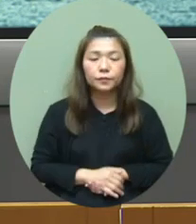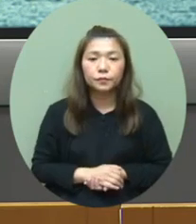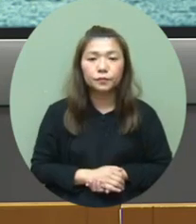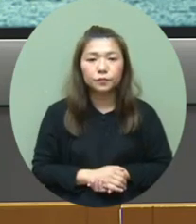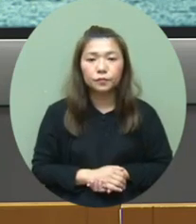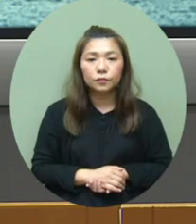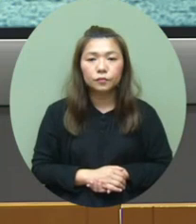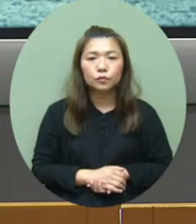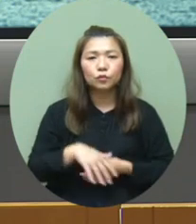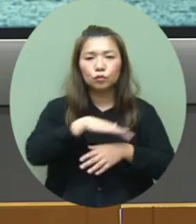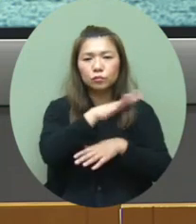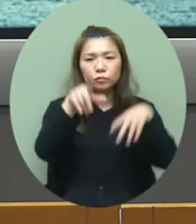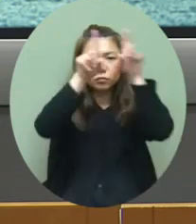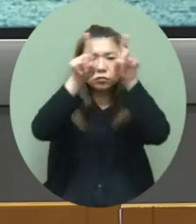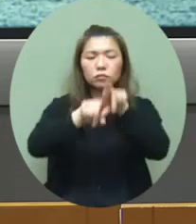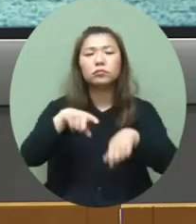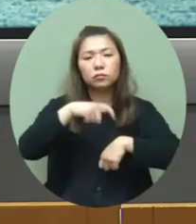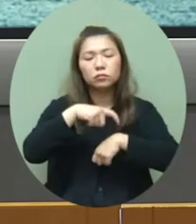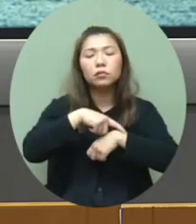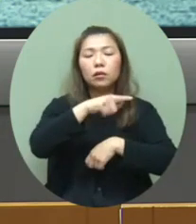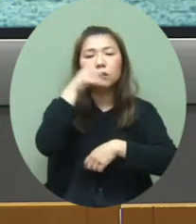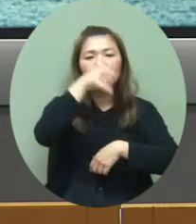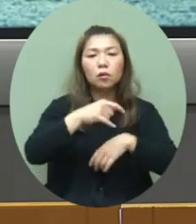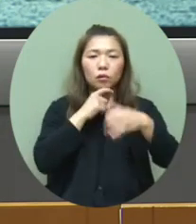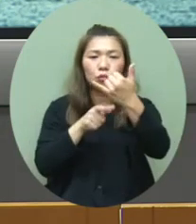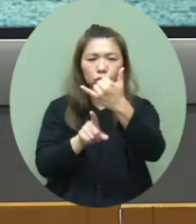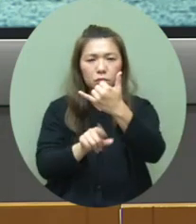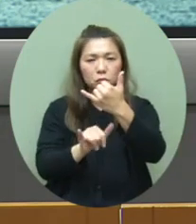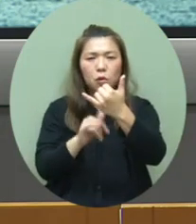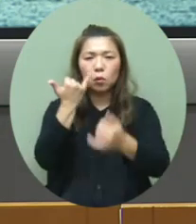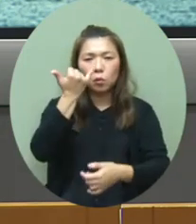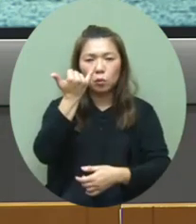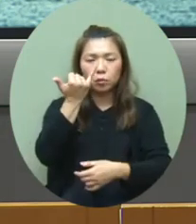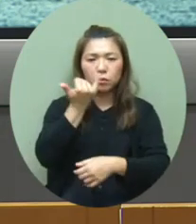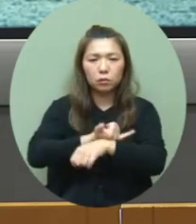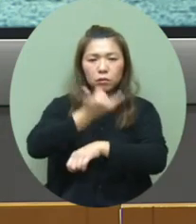是啊，他們全部都是同一段時間的個案，6月16日六點後咯。